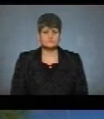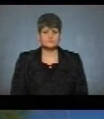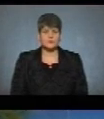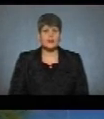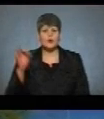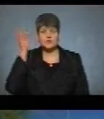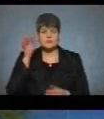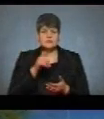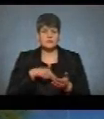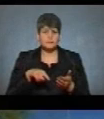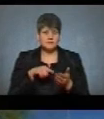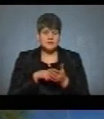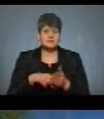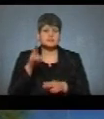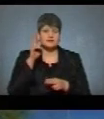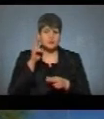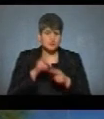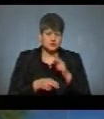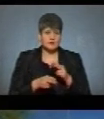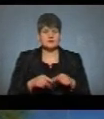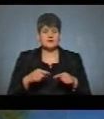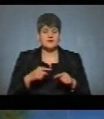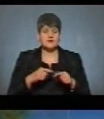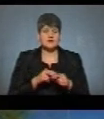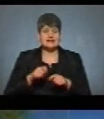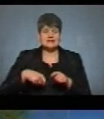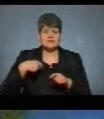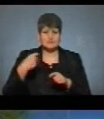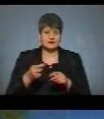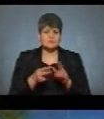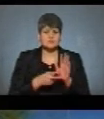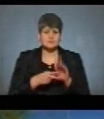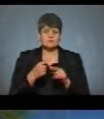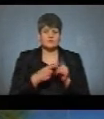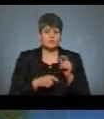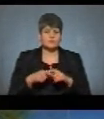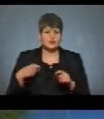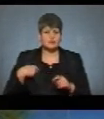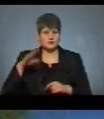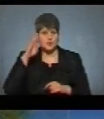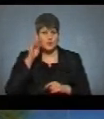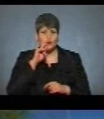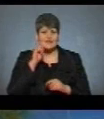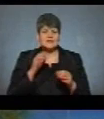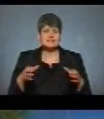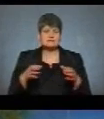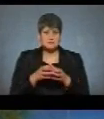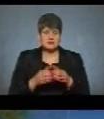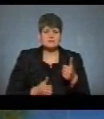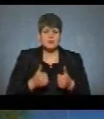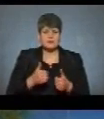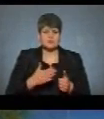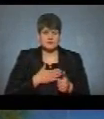У німецькому місті Рупольдинг завершилась естафета на дистанції 7,5 кілометрів серед чоловіків. Українська збірна, у складі якої змагався